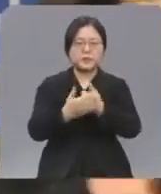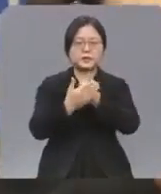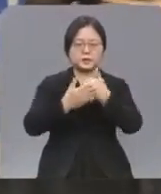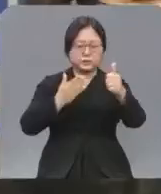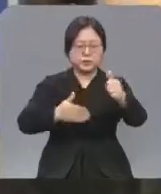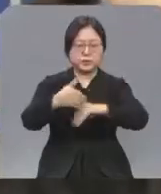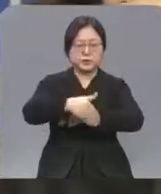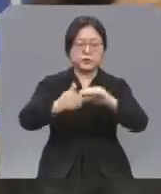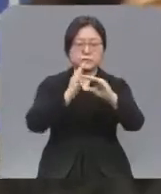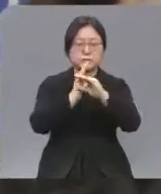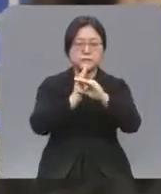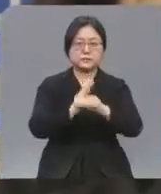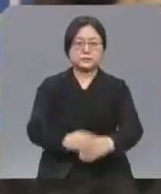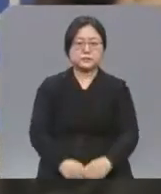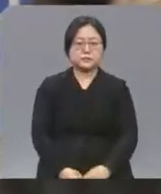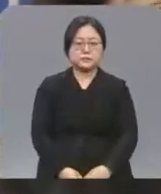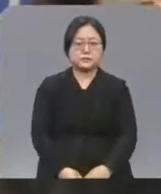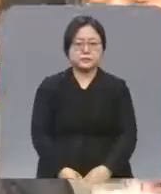고수 할 예정입니다